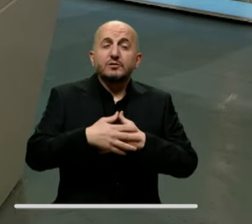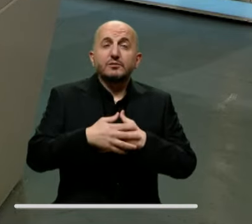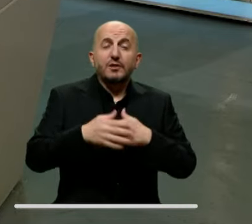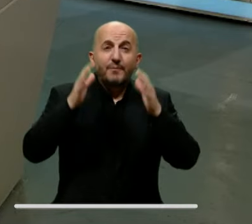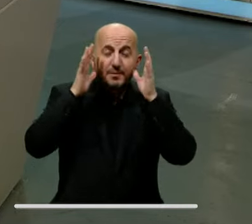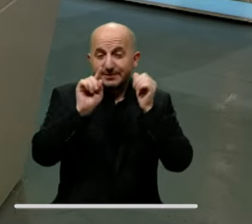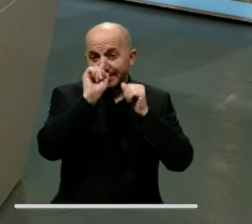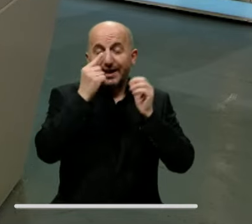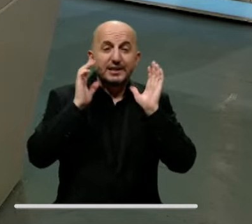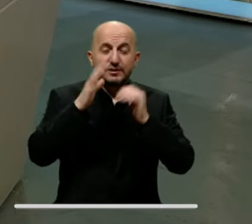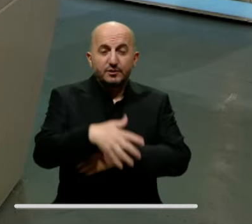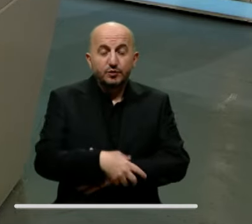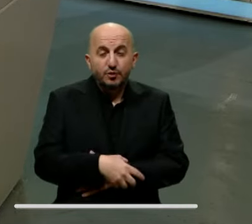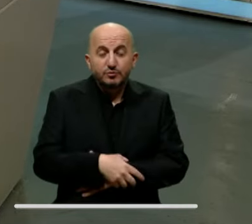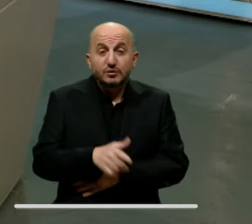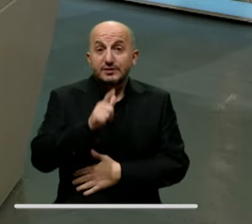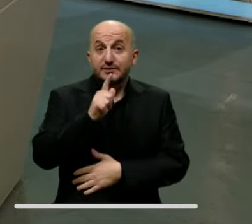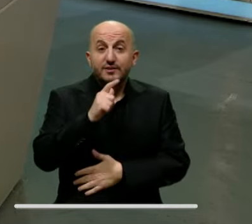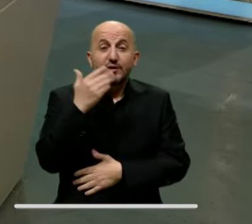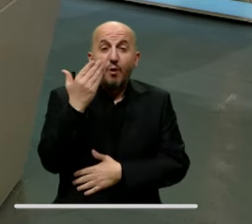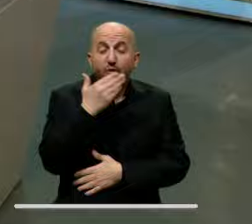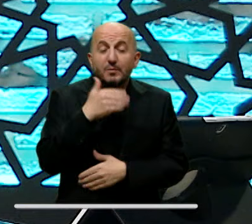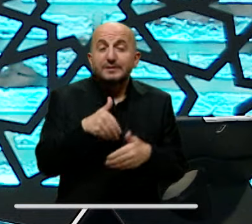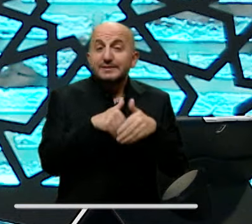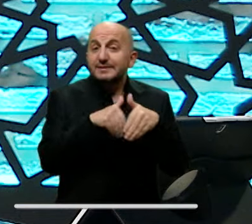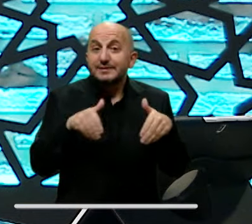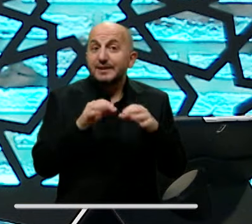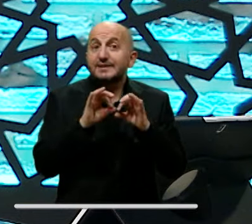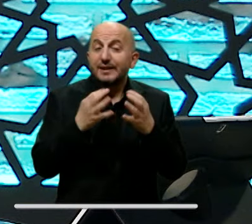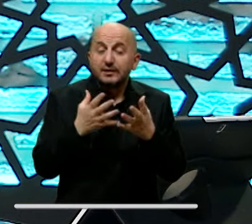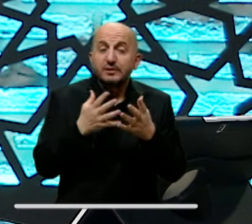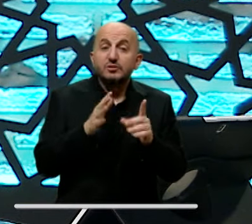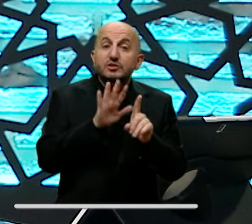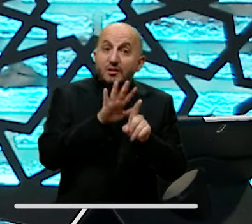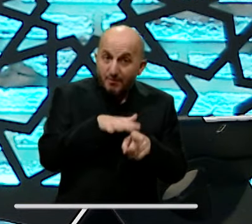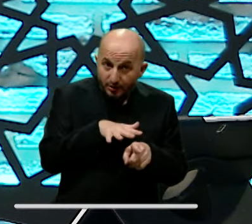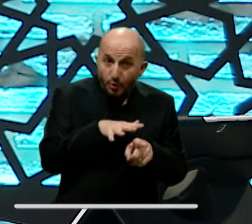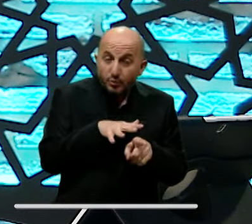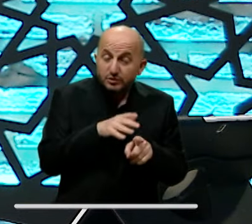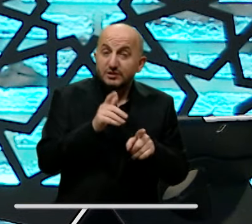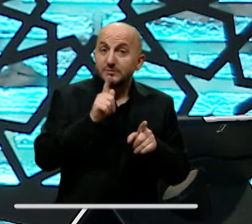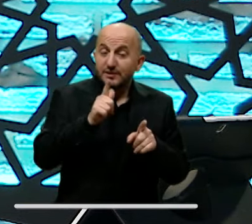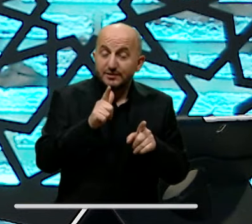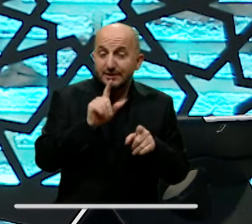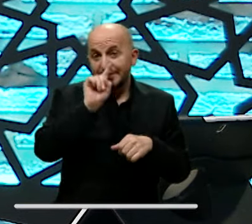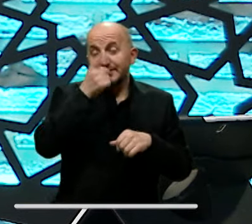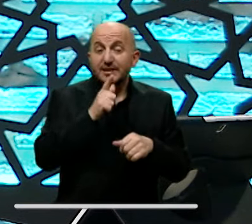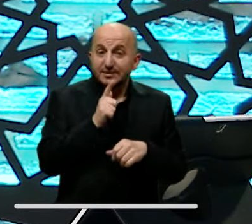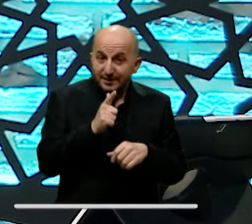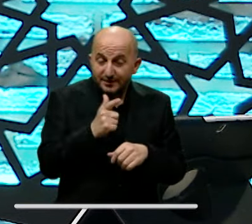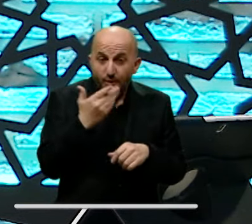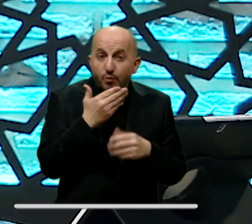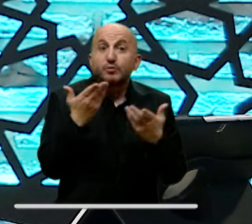münferiden kılıyoruz burada cehri okumanın sınırları nelerdir İlla cemaat olunca mı cehri olur münferiden yapabilir miyiz